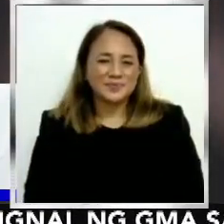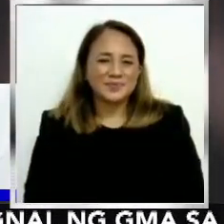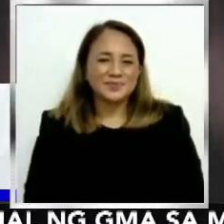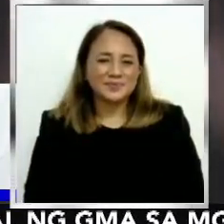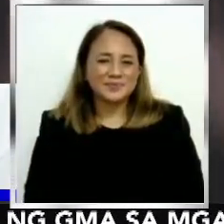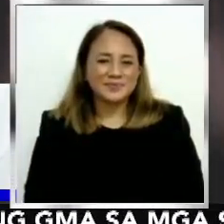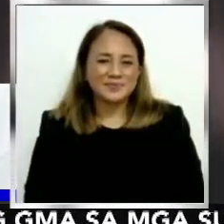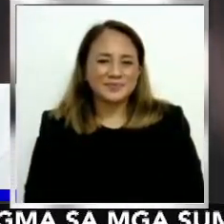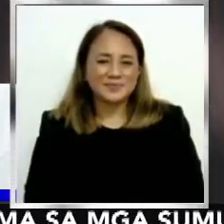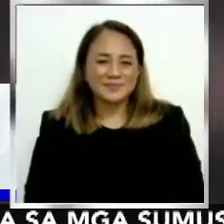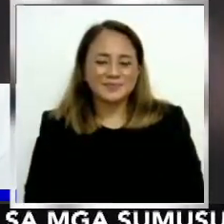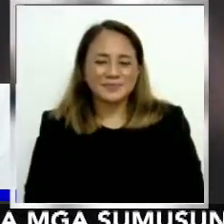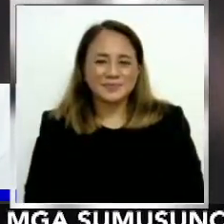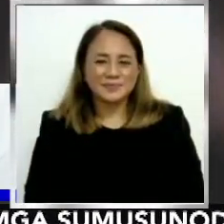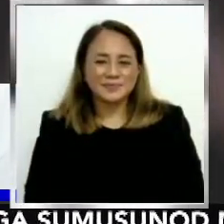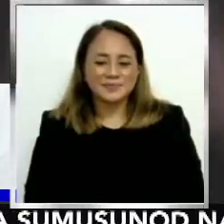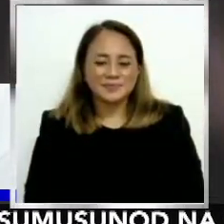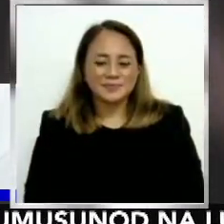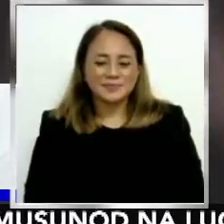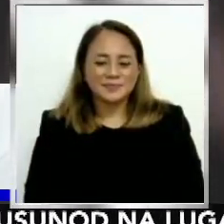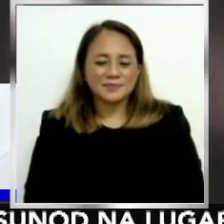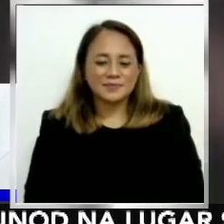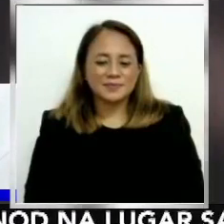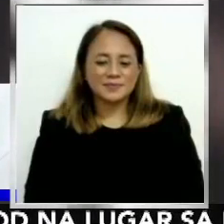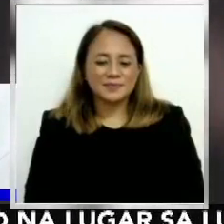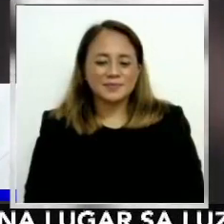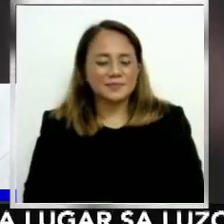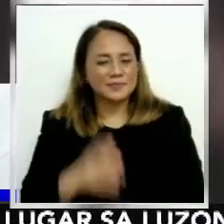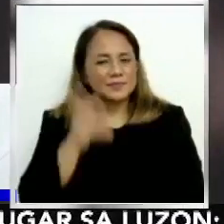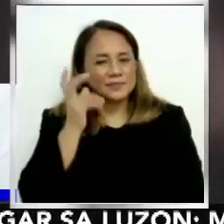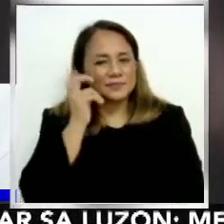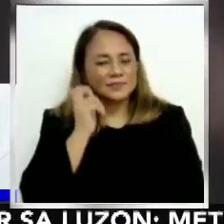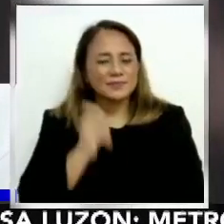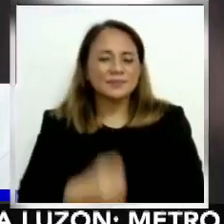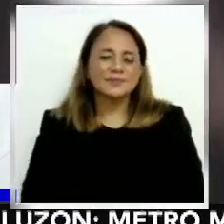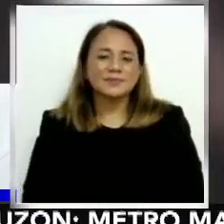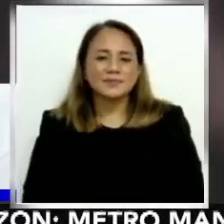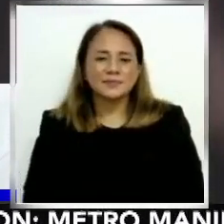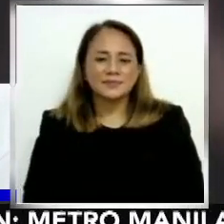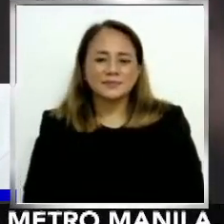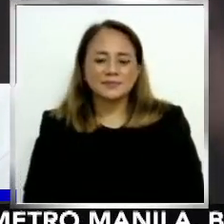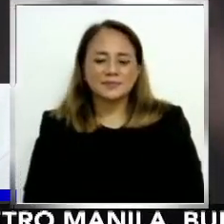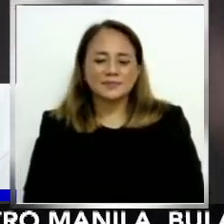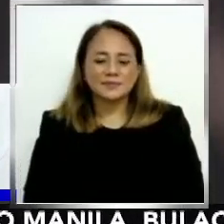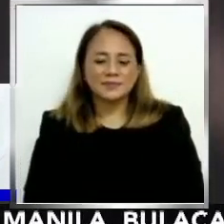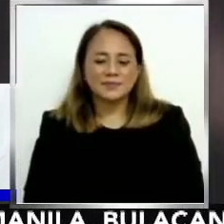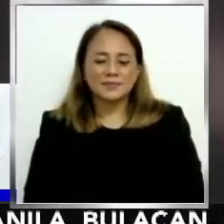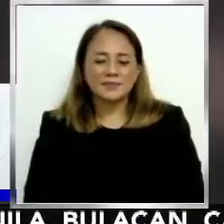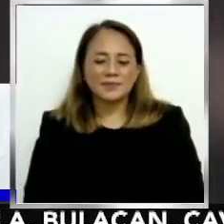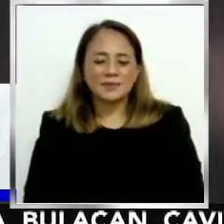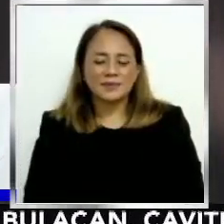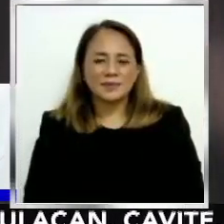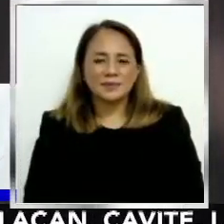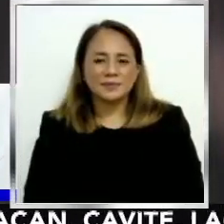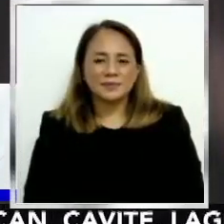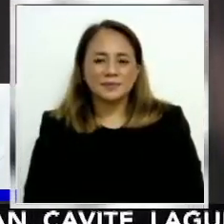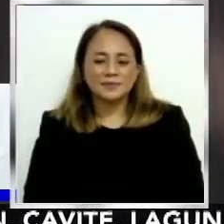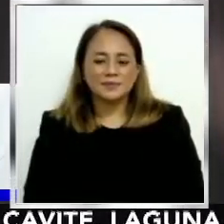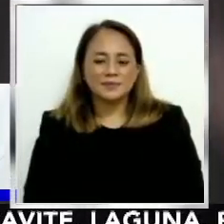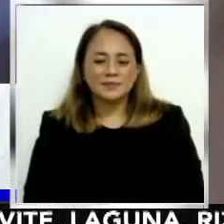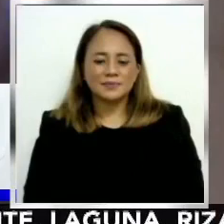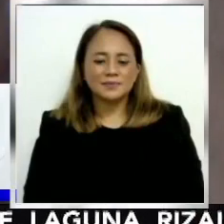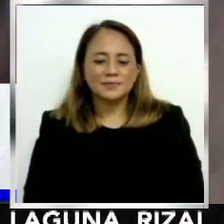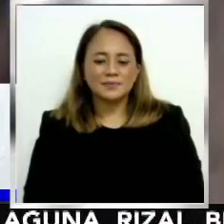naman ako ng napaka-veterans na artist at talagang they made their mark. So, ang laking tulong sa